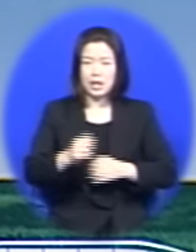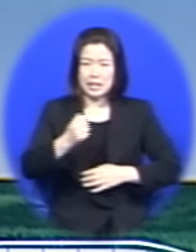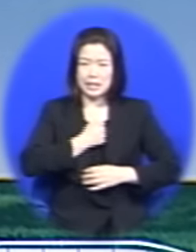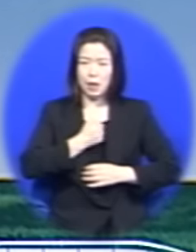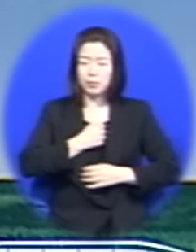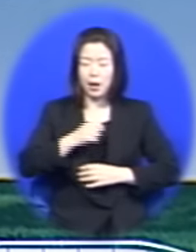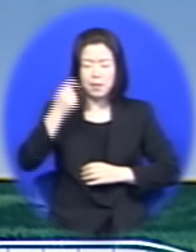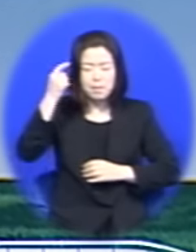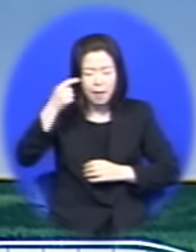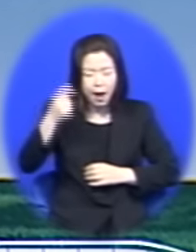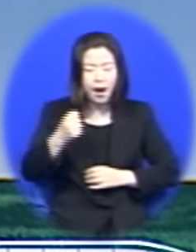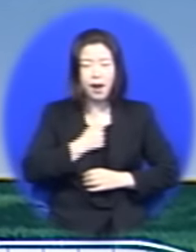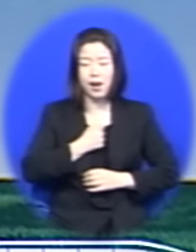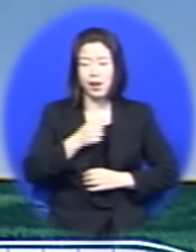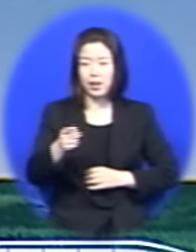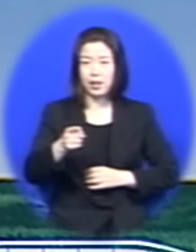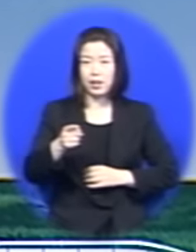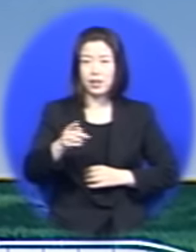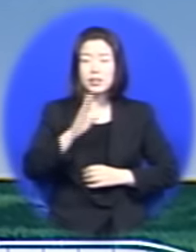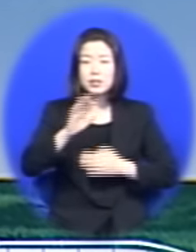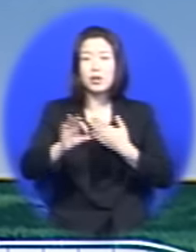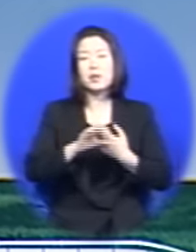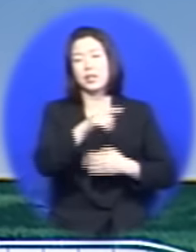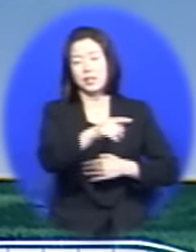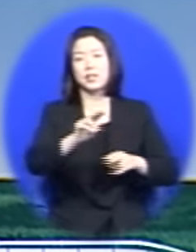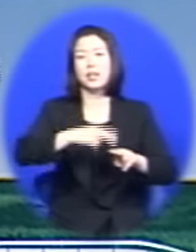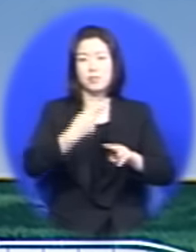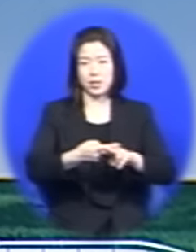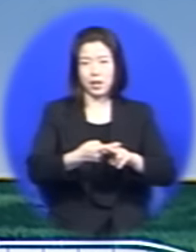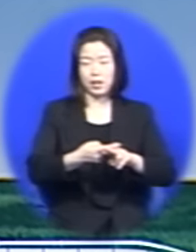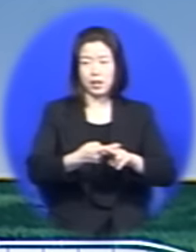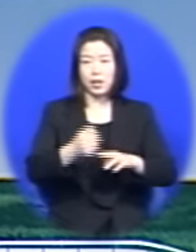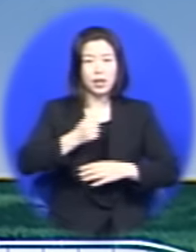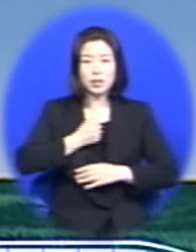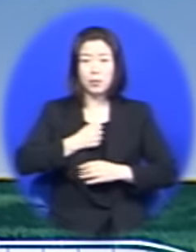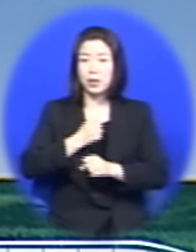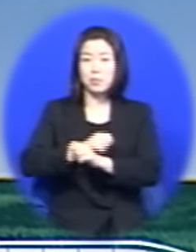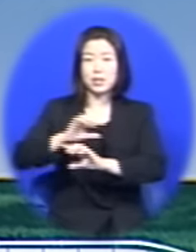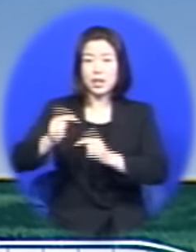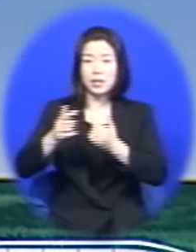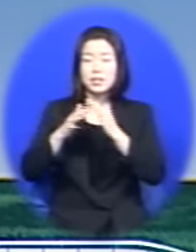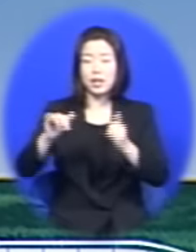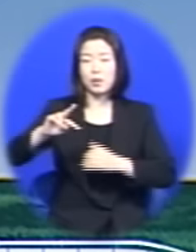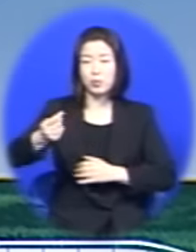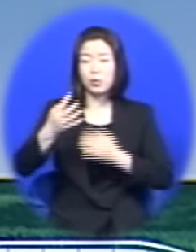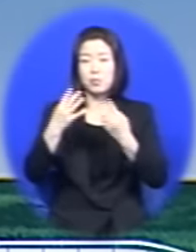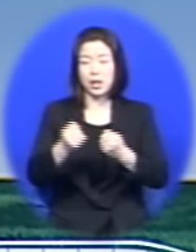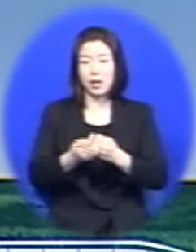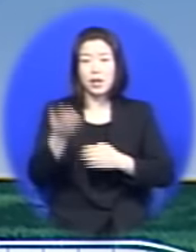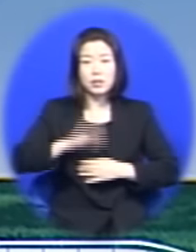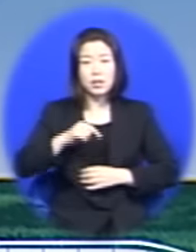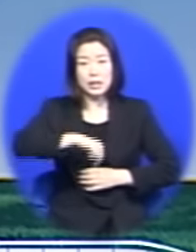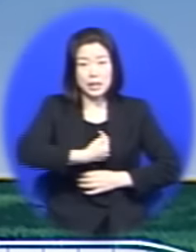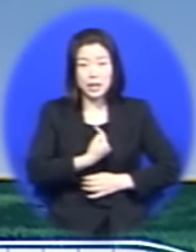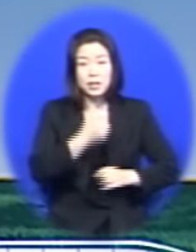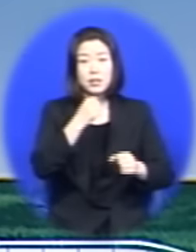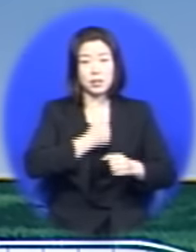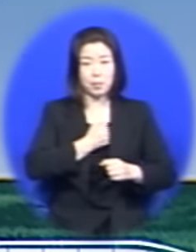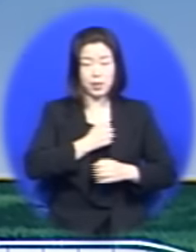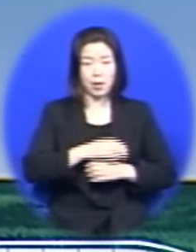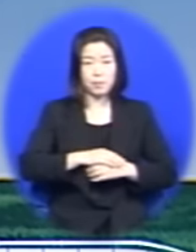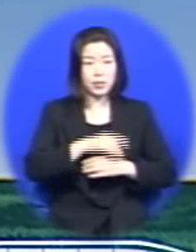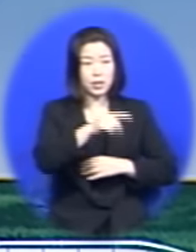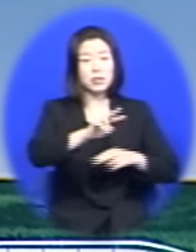답답해서 미치겠어, 도대체. 그게 은사라니까. 안 답답한 사람도 많아요. 근데 자기는 답답해. 그럼